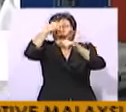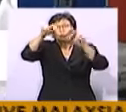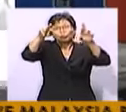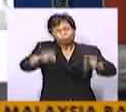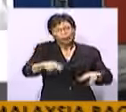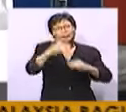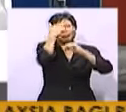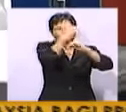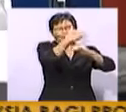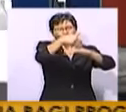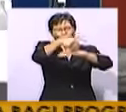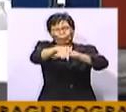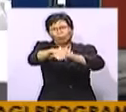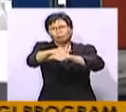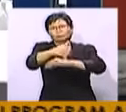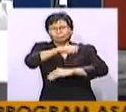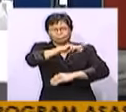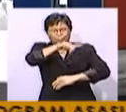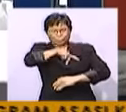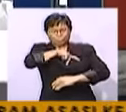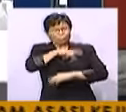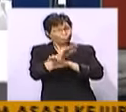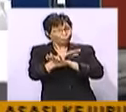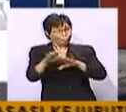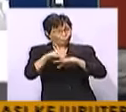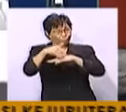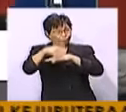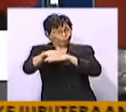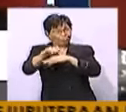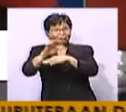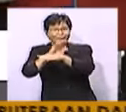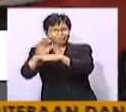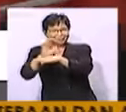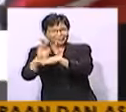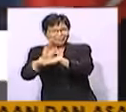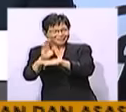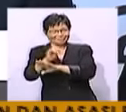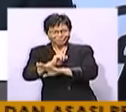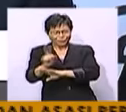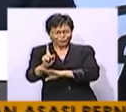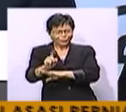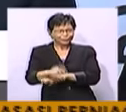terhad kepada penghantaran persendirian dan bukan mel perniagaan.